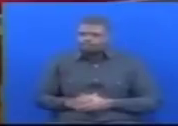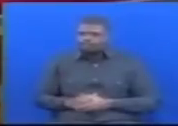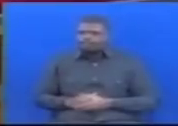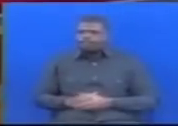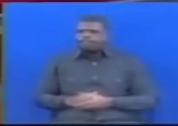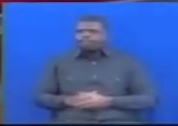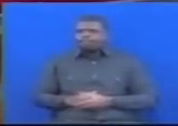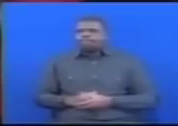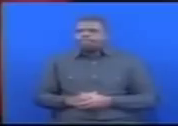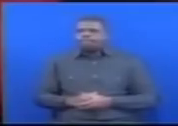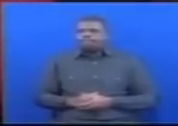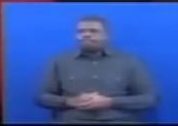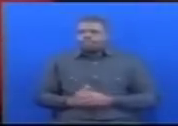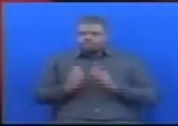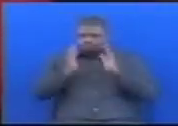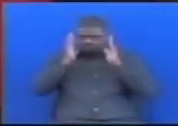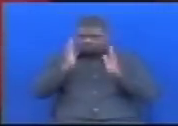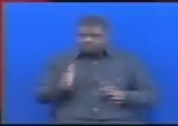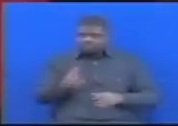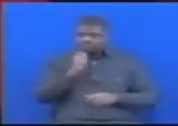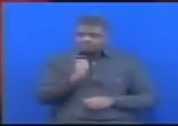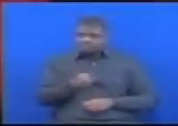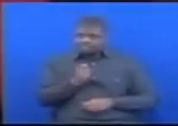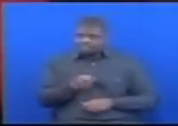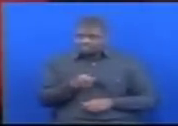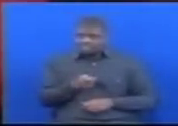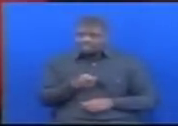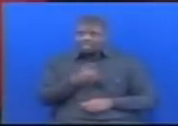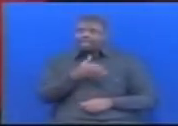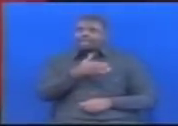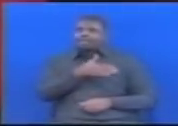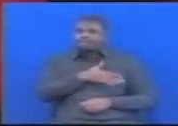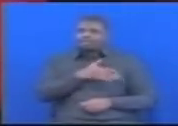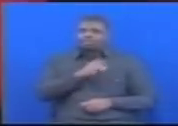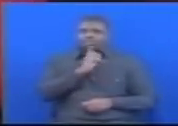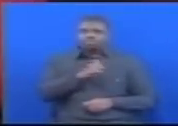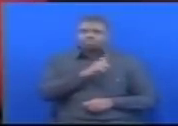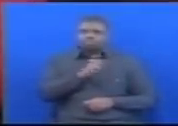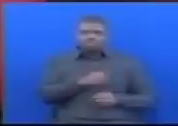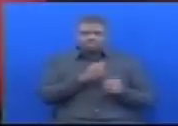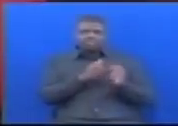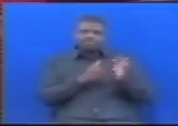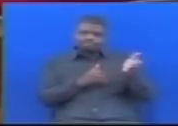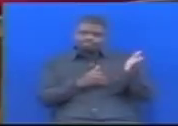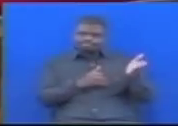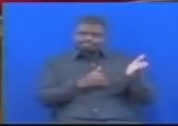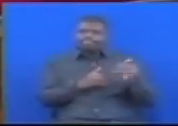napenda kujibu swali la nyongeza la Mheshimiwa Mwamoto, mbunge wa Kilolo, kama ifuatavyo.